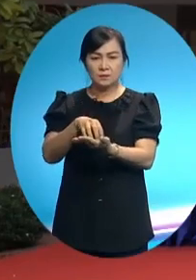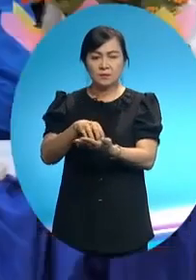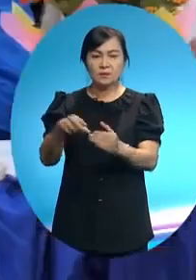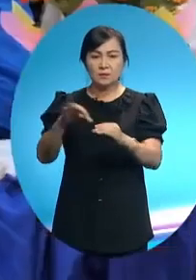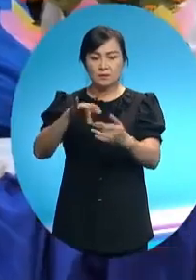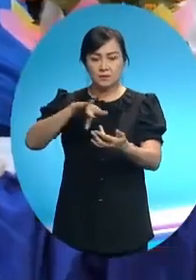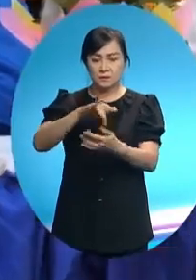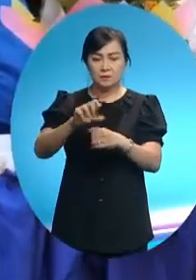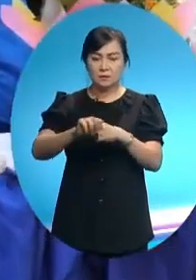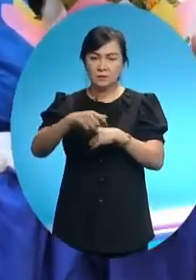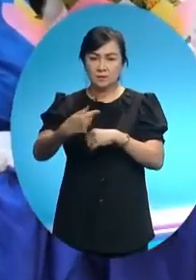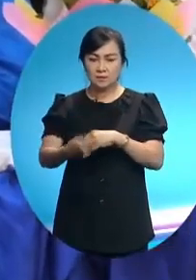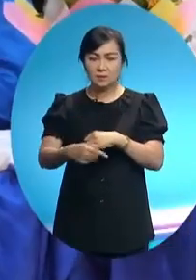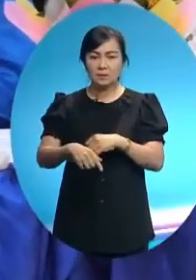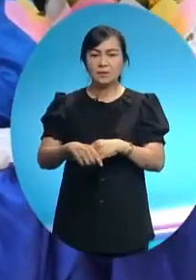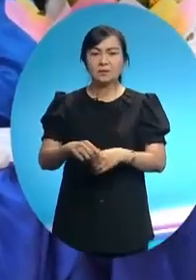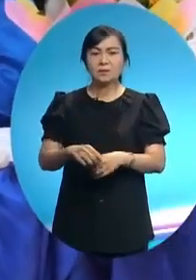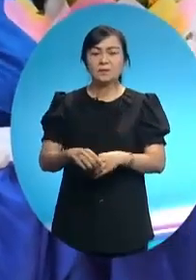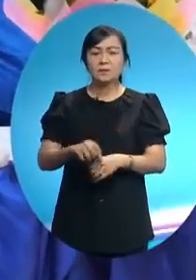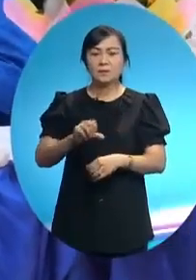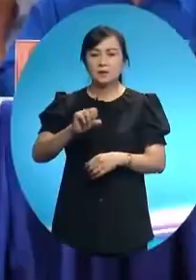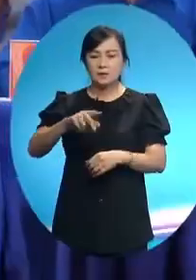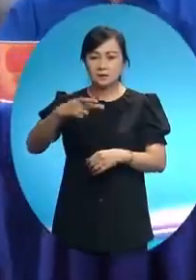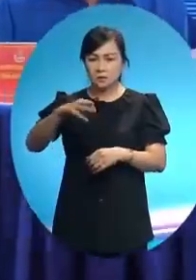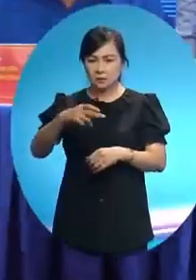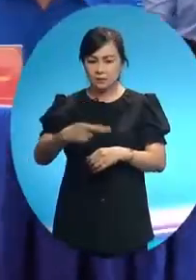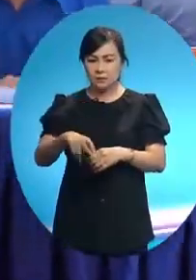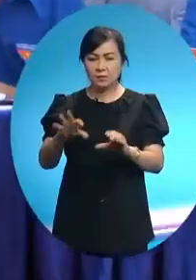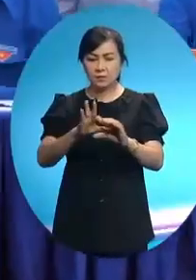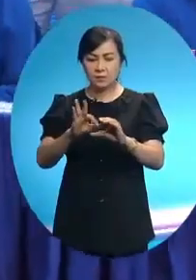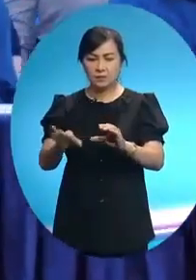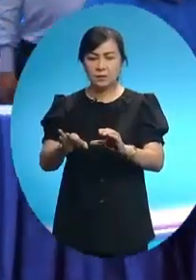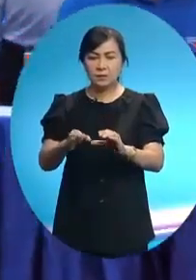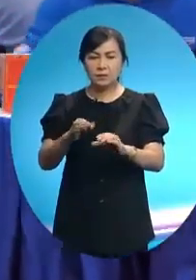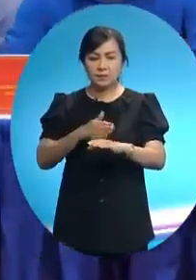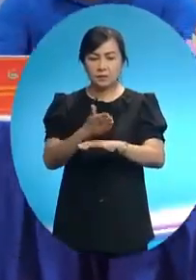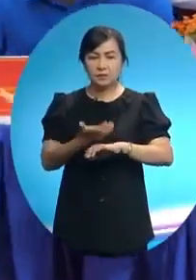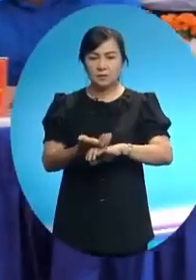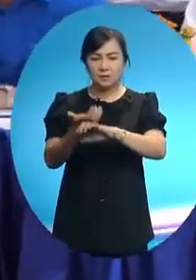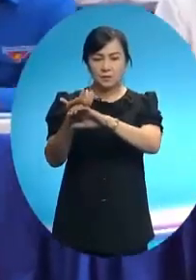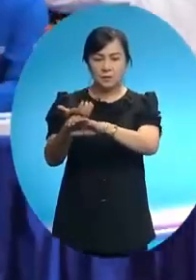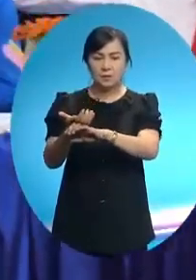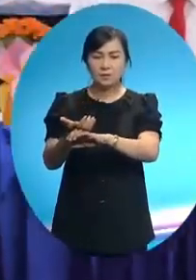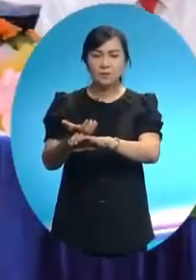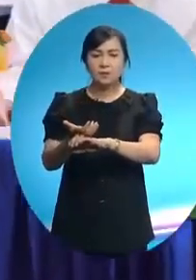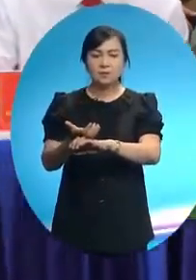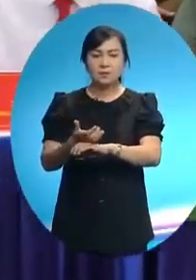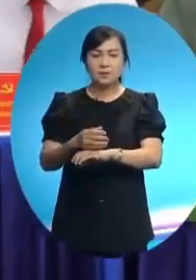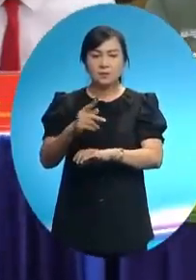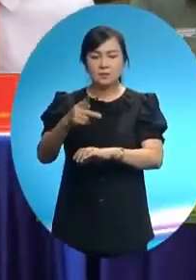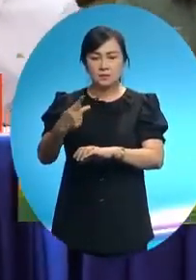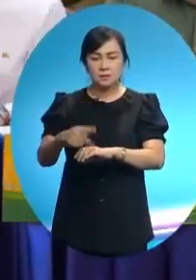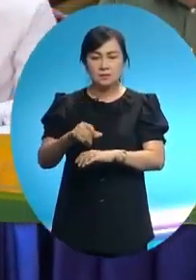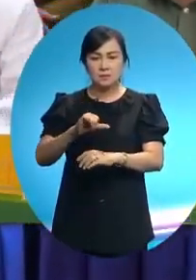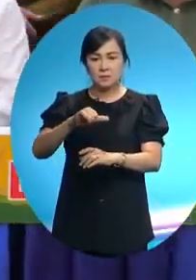gồm Tổng Công ty Du lịch Sài Gòn Trách nhiệm hữu hạ một thành viên Sài Gòn tourist tổng công ty cơ khí giao thông vận tải Sài Gòn Trách nhiệm Hữu hạn một thành